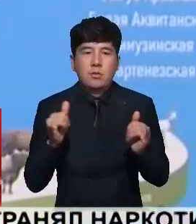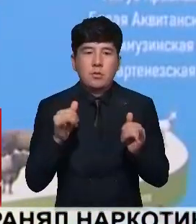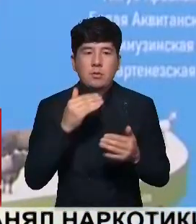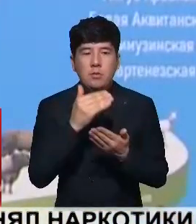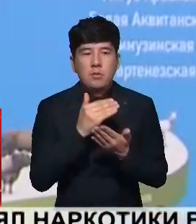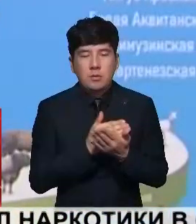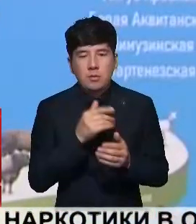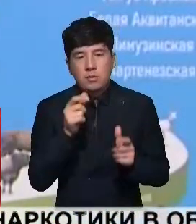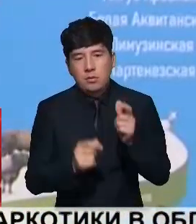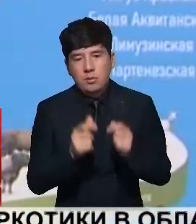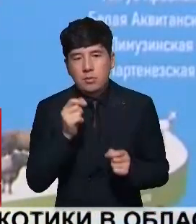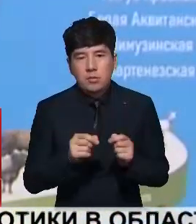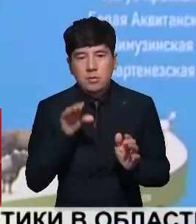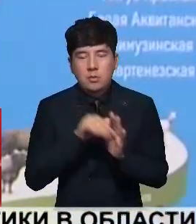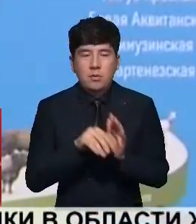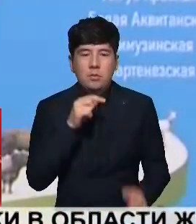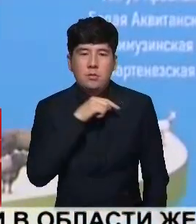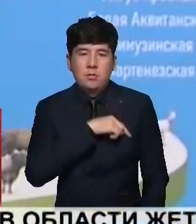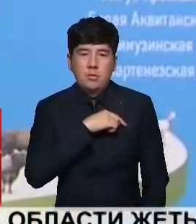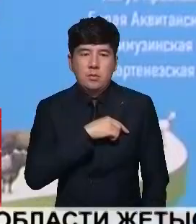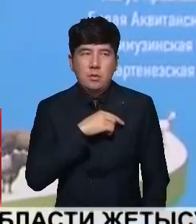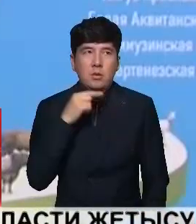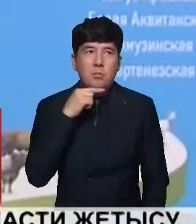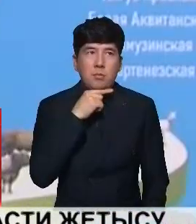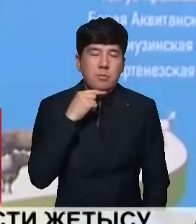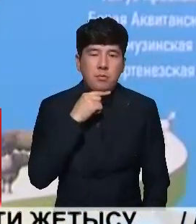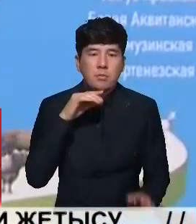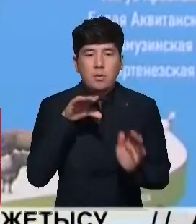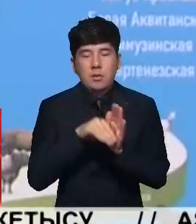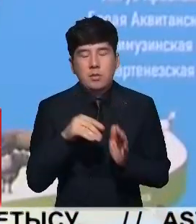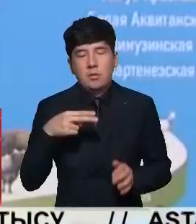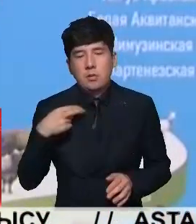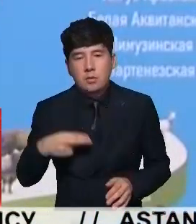как по объему, так и по качеству. Что касается мясной продукции, то французская генетика